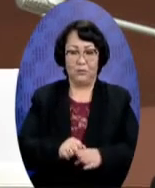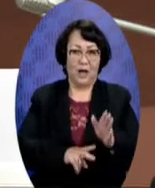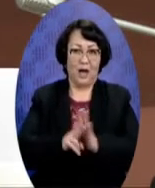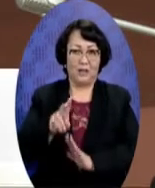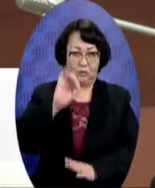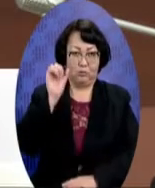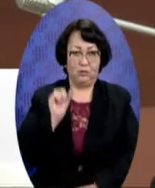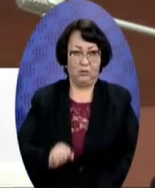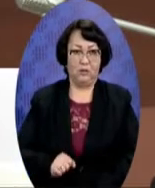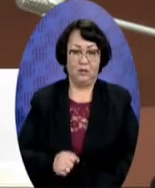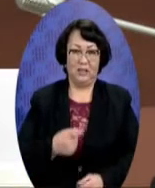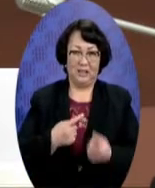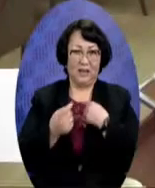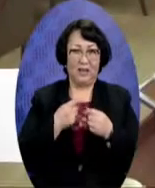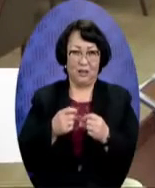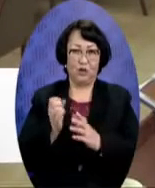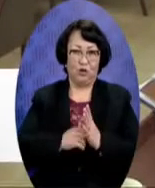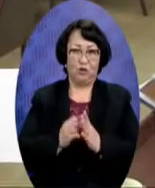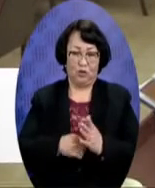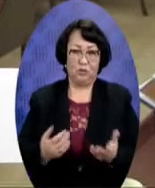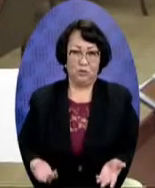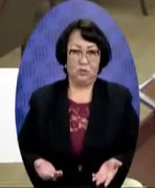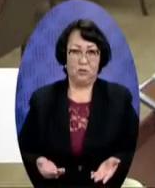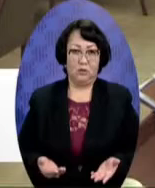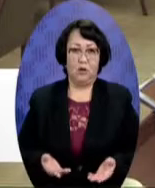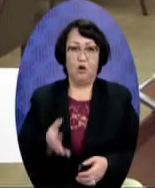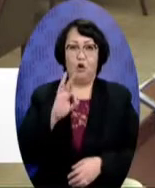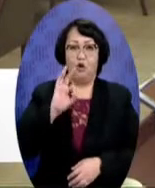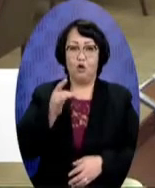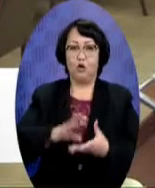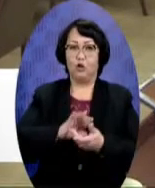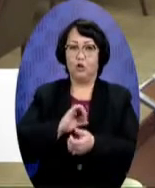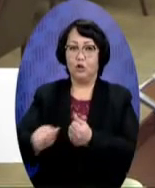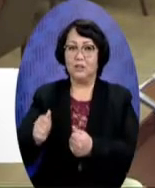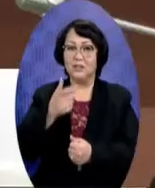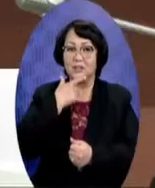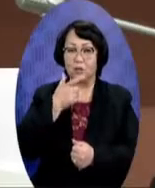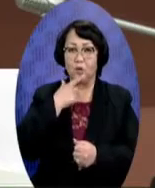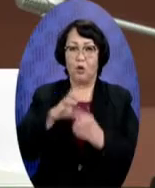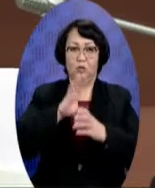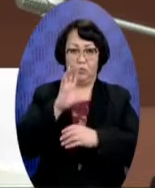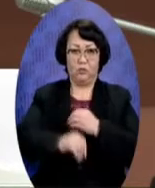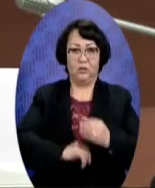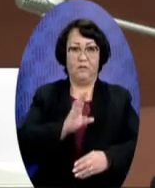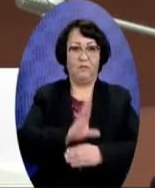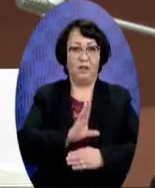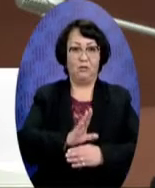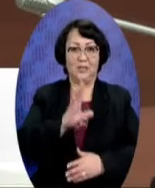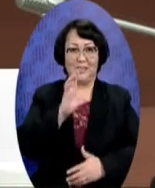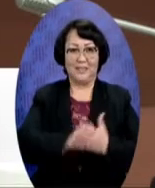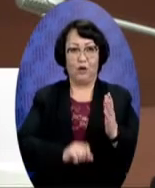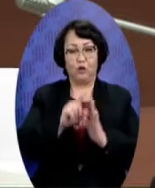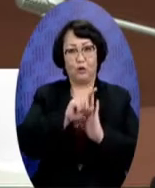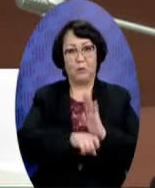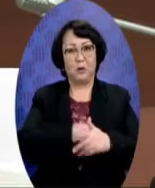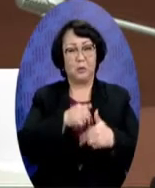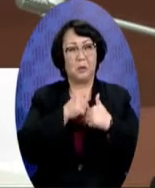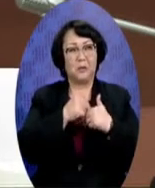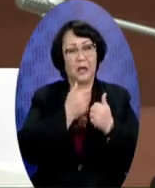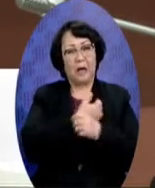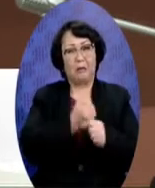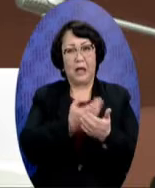энэ дээр бид нар бас ярих л учиртай шүү. Тэр өөрөө төлж чадахгүй учраас Олон улсын валютын сангийн хөтөлбөрт ороод